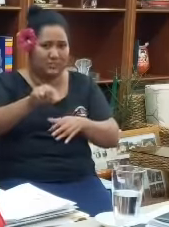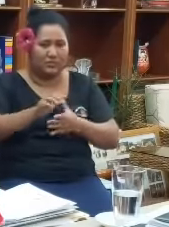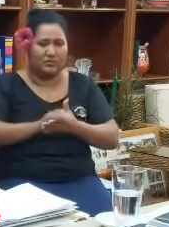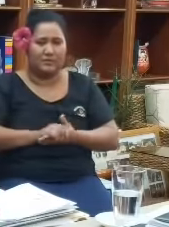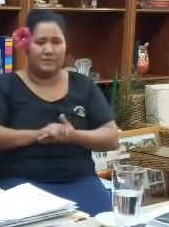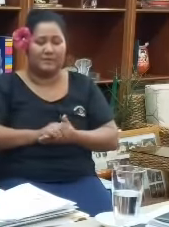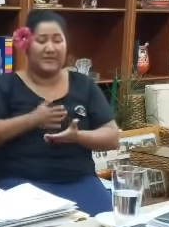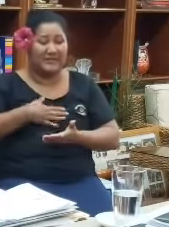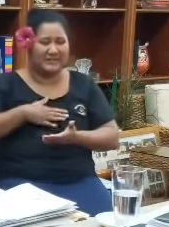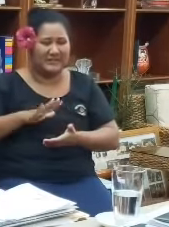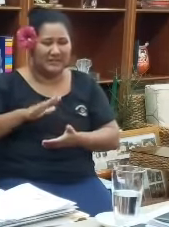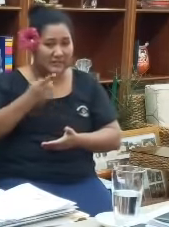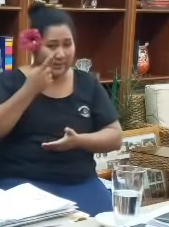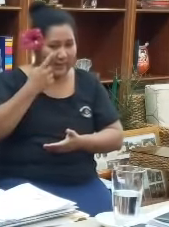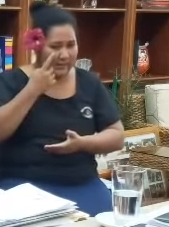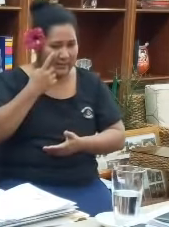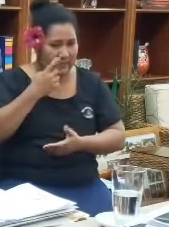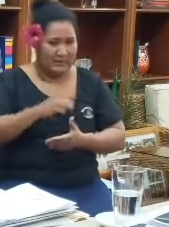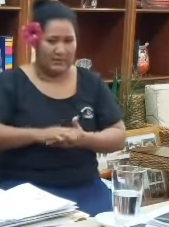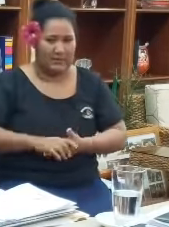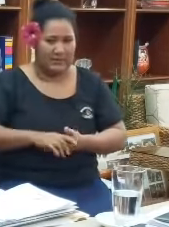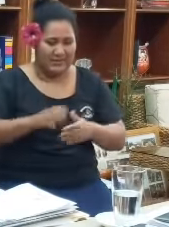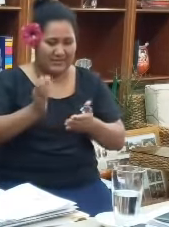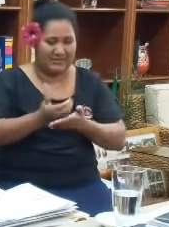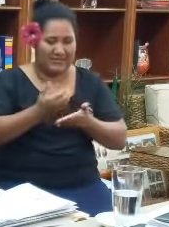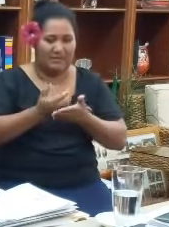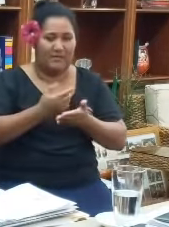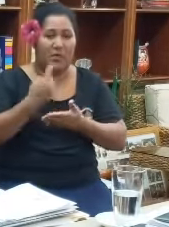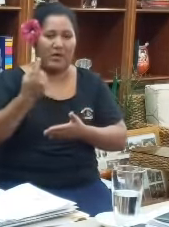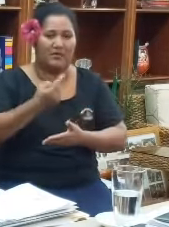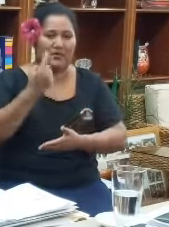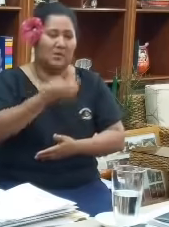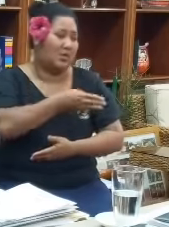to voyon mata tu le sango le bu le le